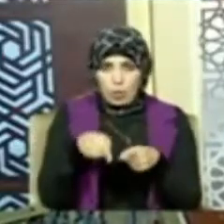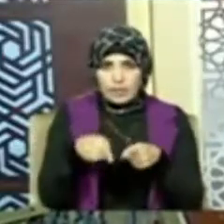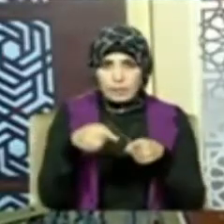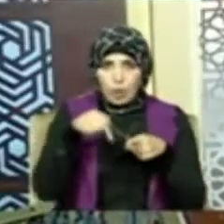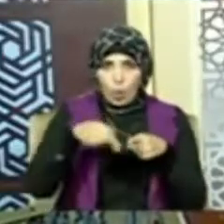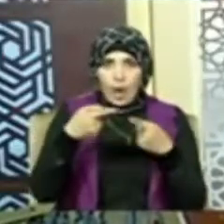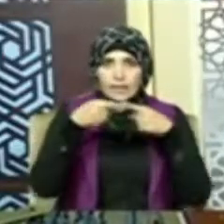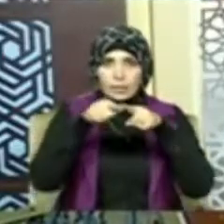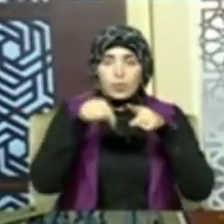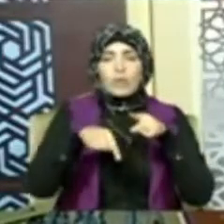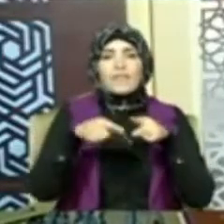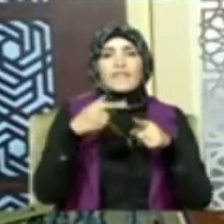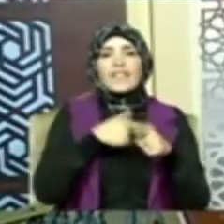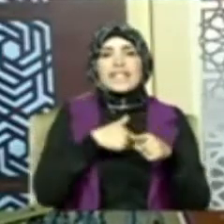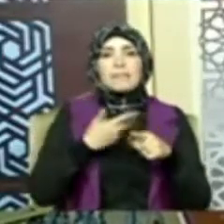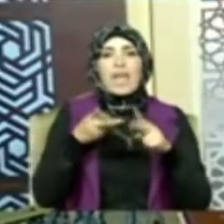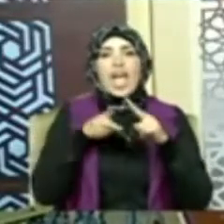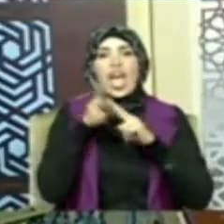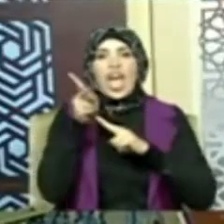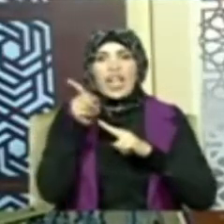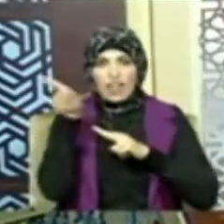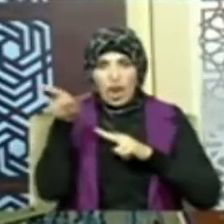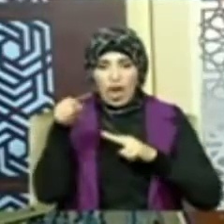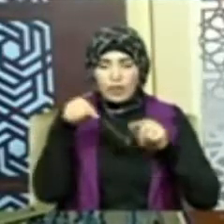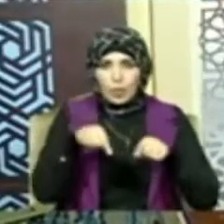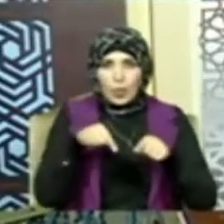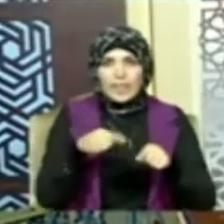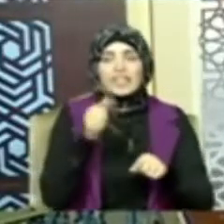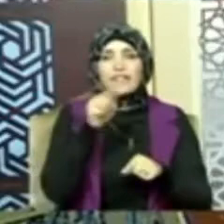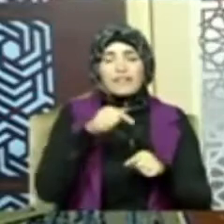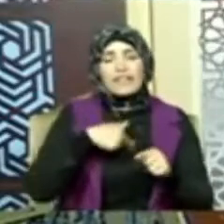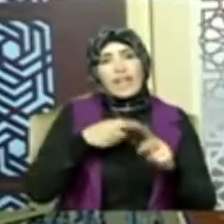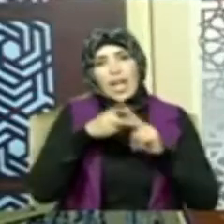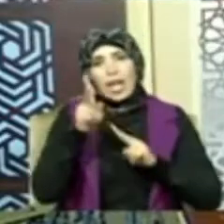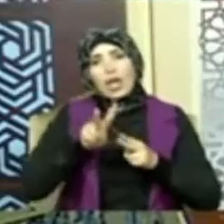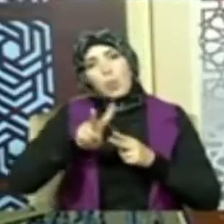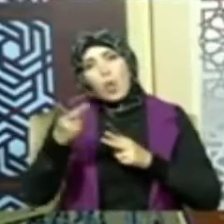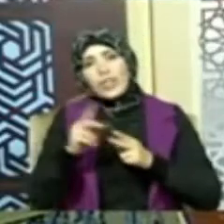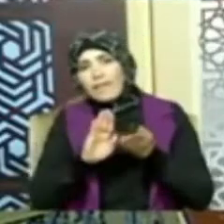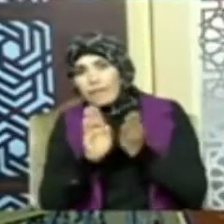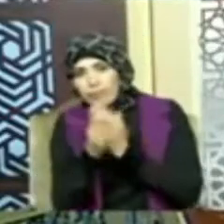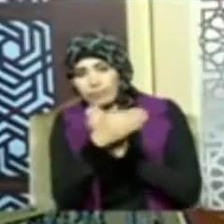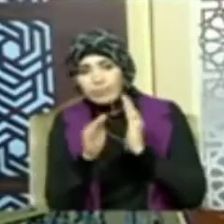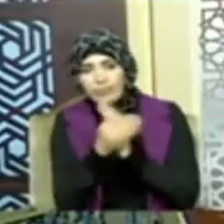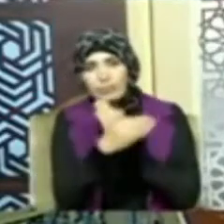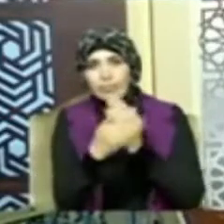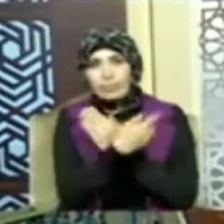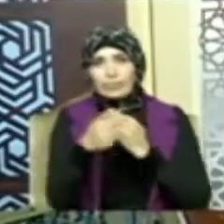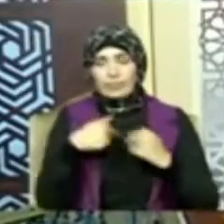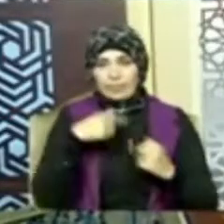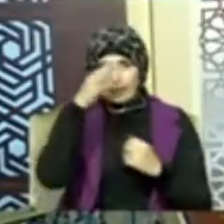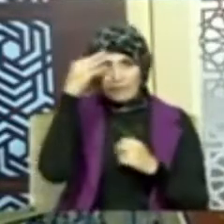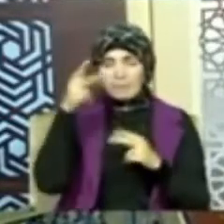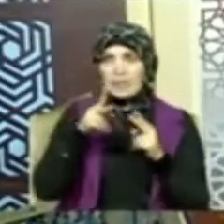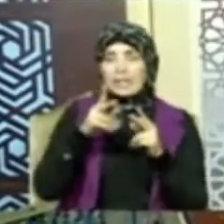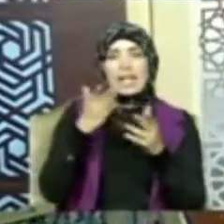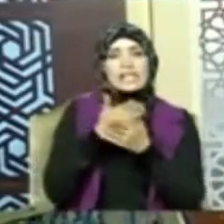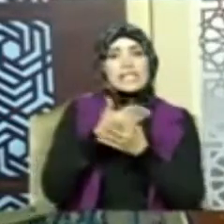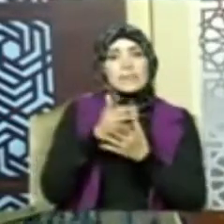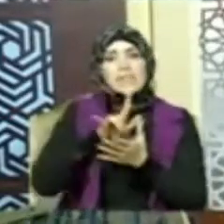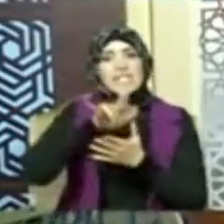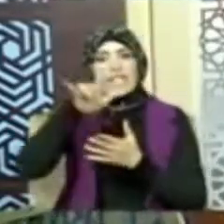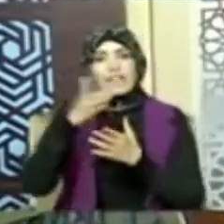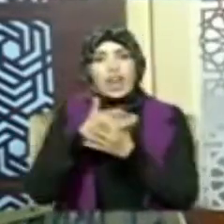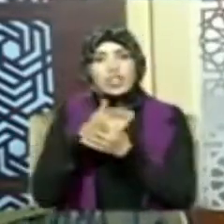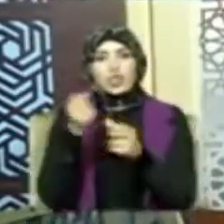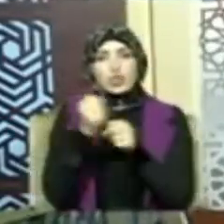مما يسمى بالهجرة غير الشرعية وغير القانونية معا، من يلقون بأنفسهم إلى التهلكة. وقد